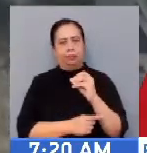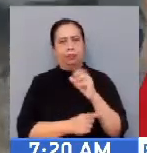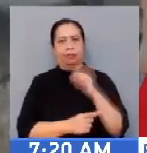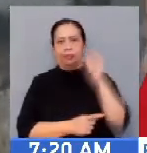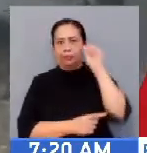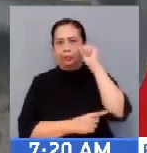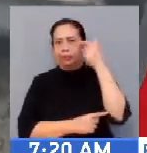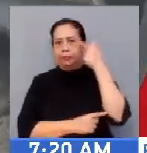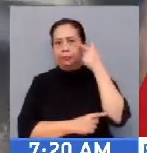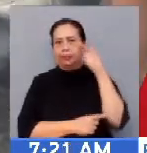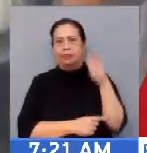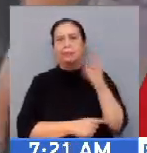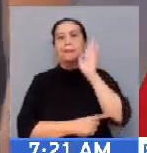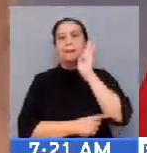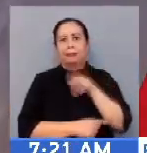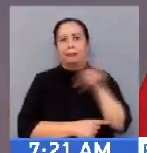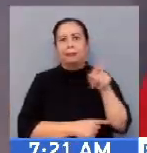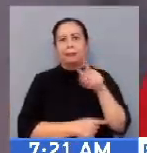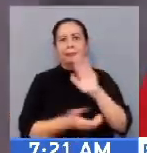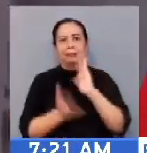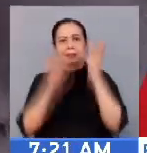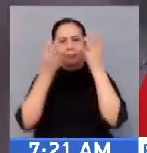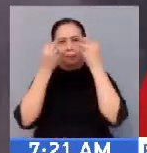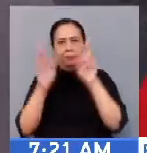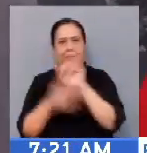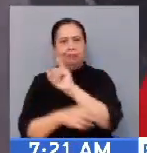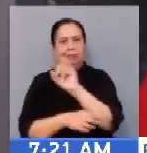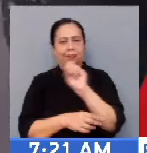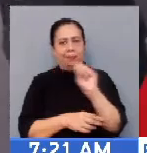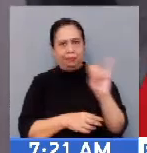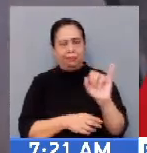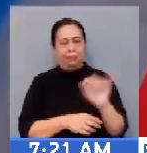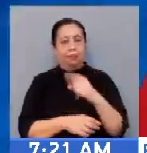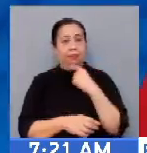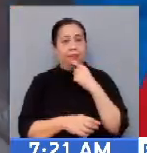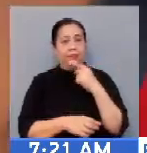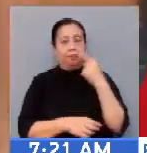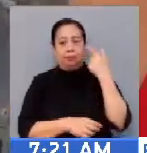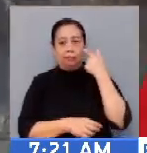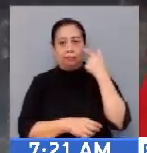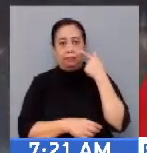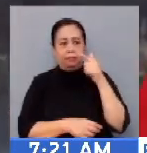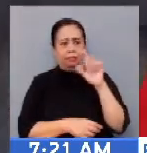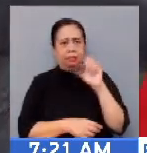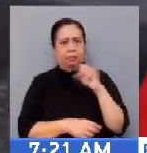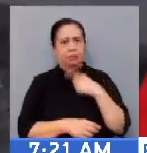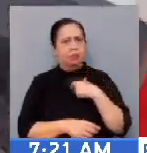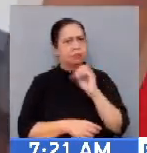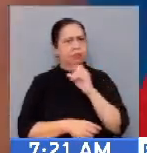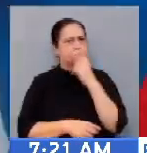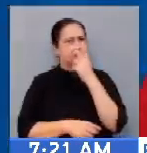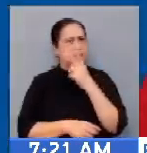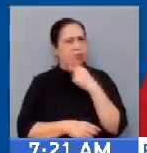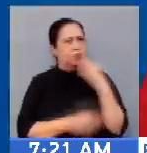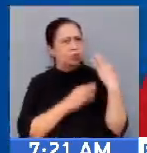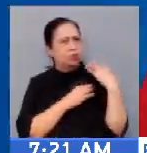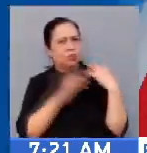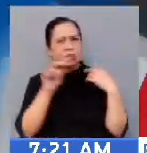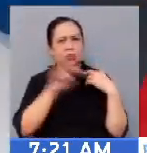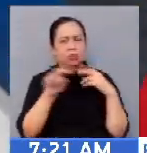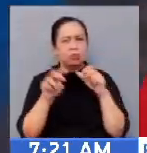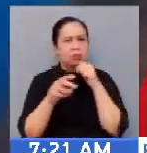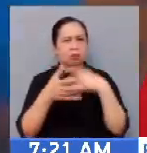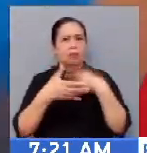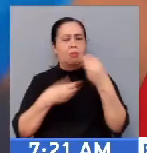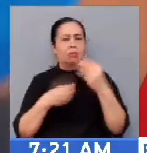ng uupong alkalde ng San Ildefonso. Ayon kay Galvez, wala silang nakitang salarin dahil hindi sila agad lumabas ng bahay